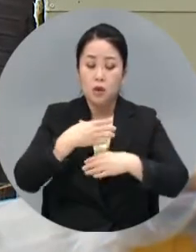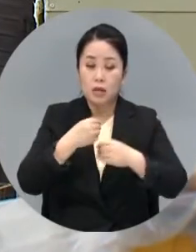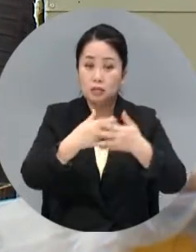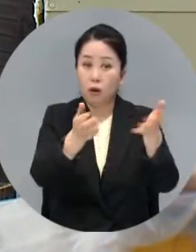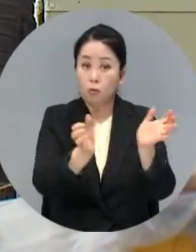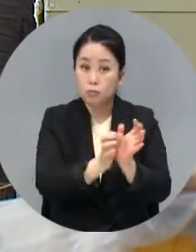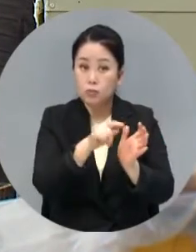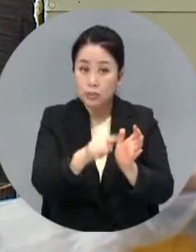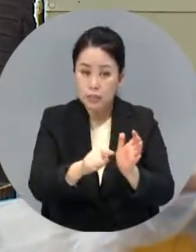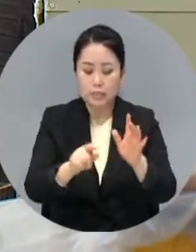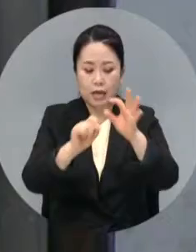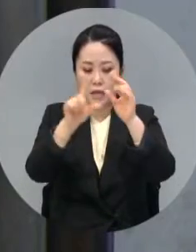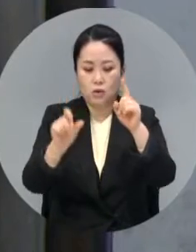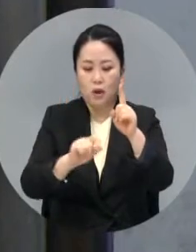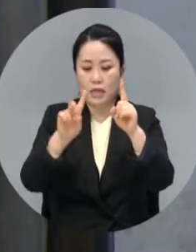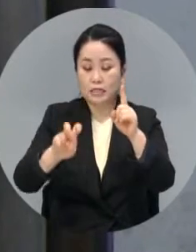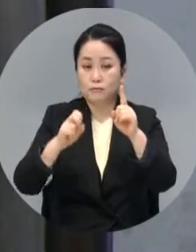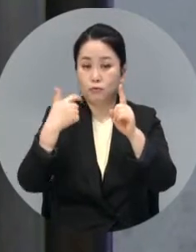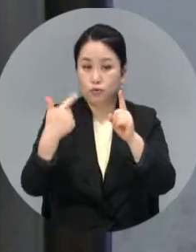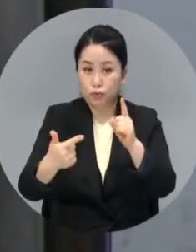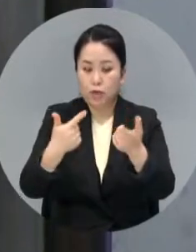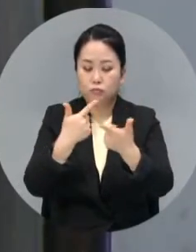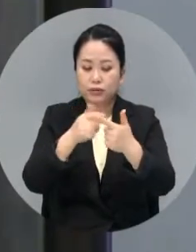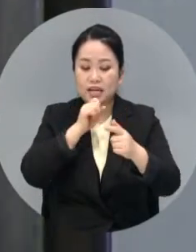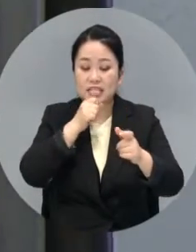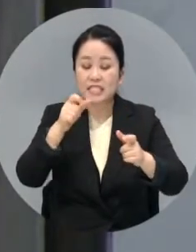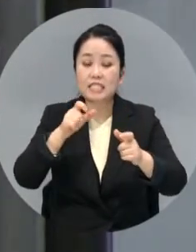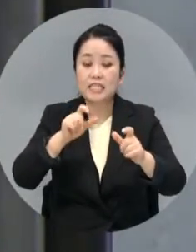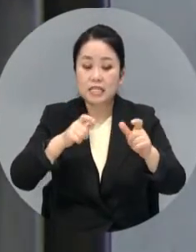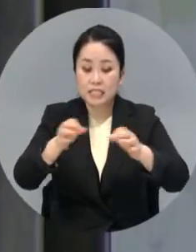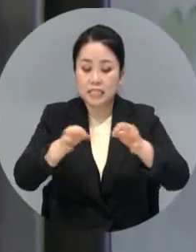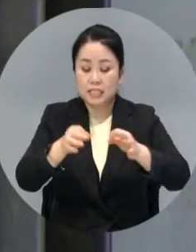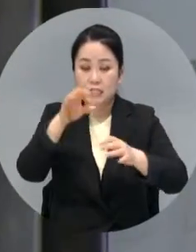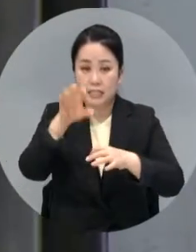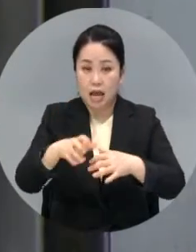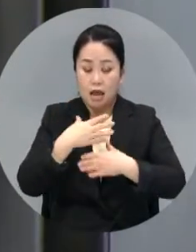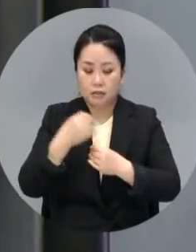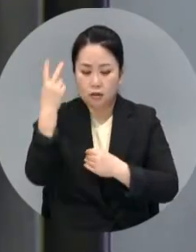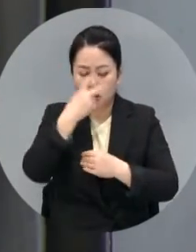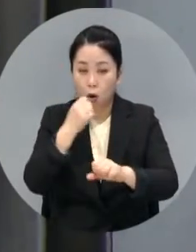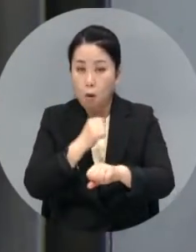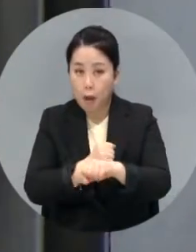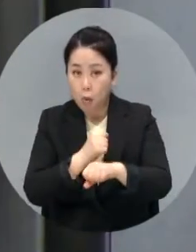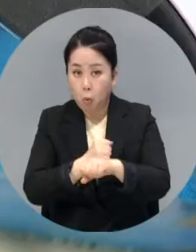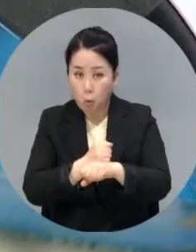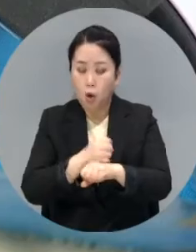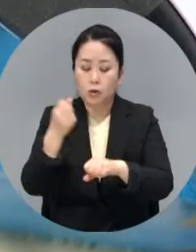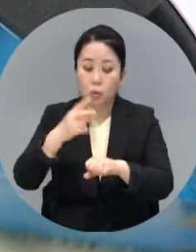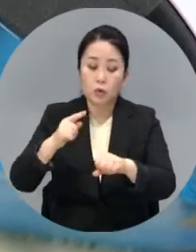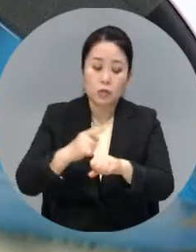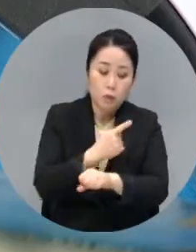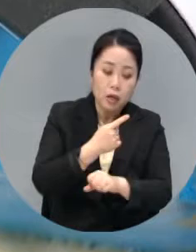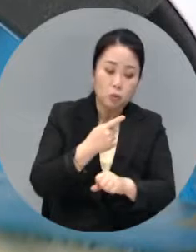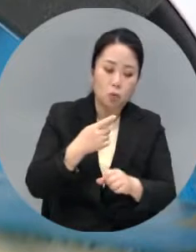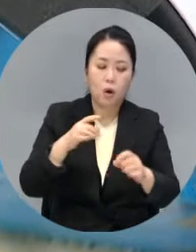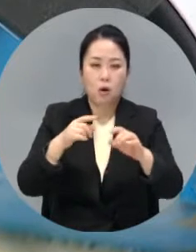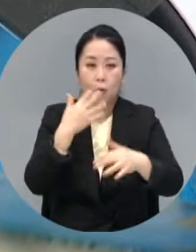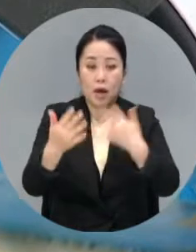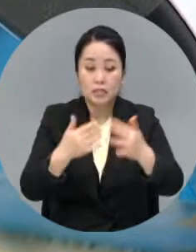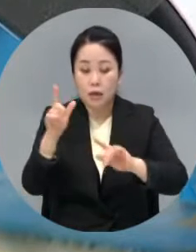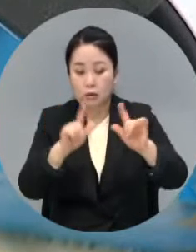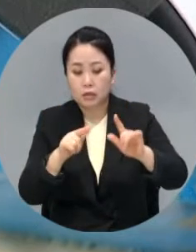부산진 시장을 안전 점검하고 지자체 중심으로 화재 예방 실태도 전수 점검할 예정입니다 MBC 뉴스